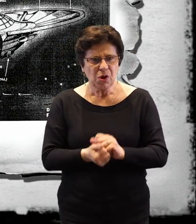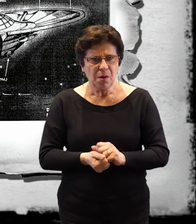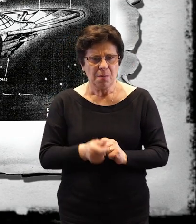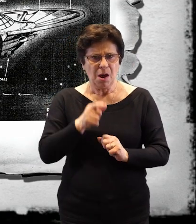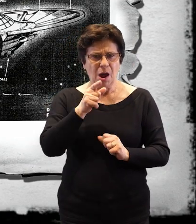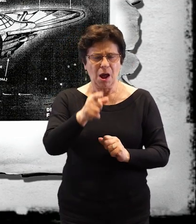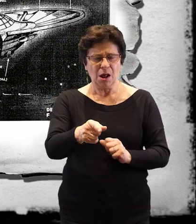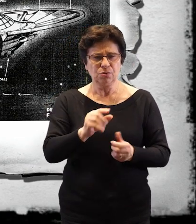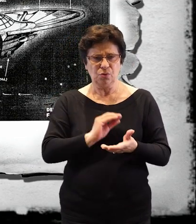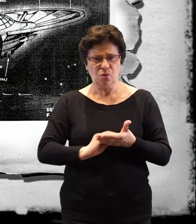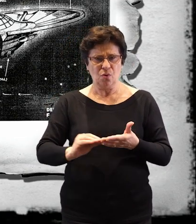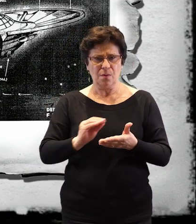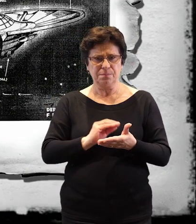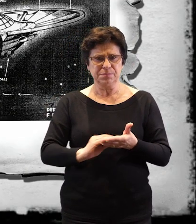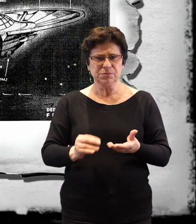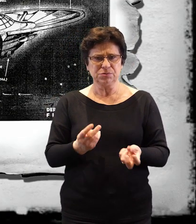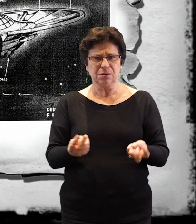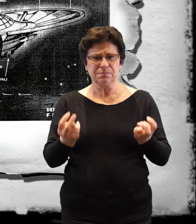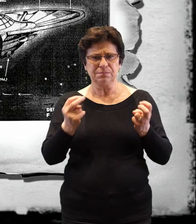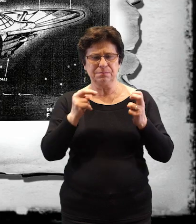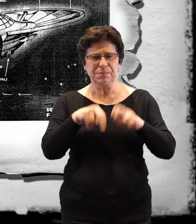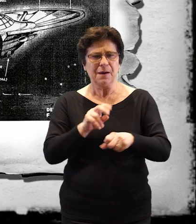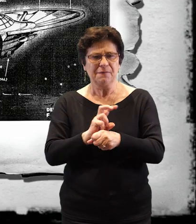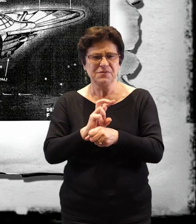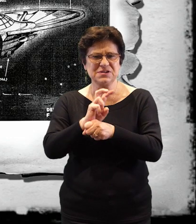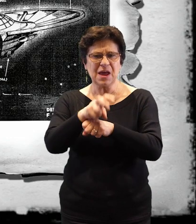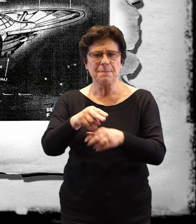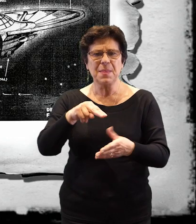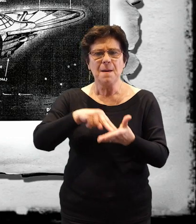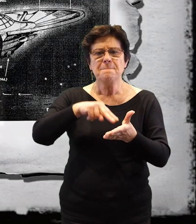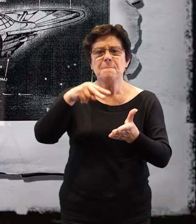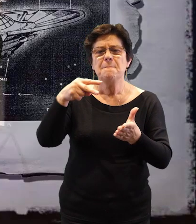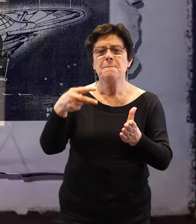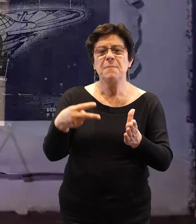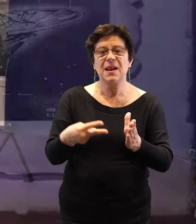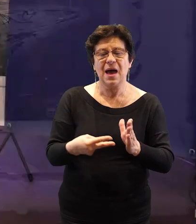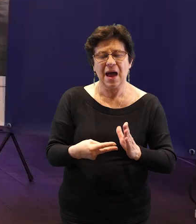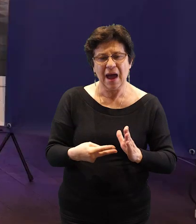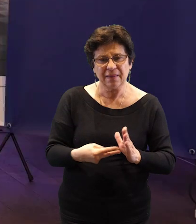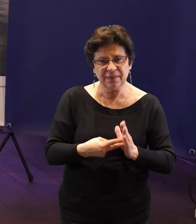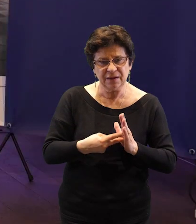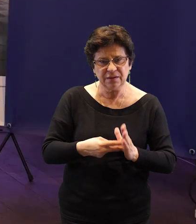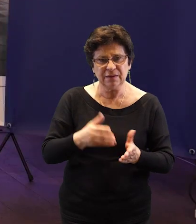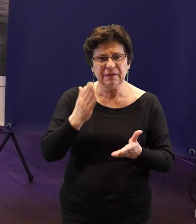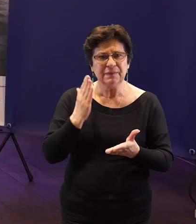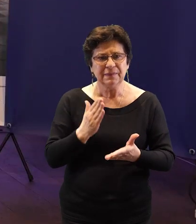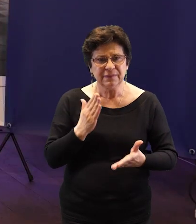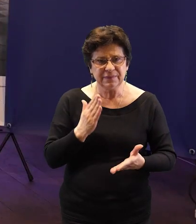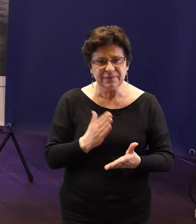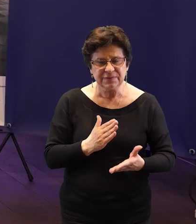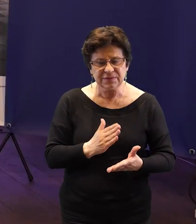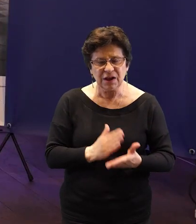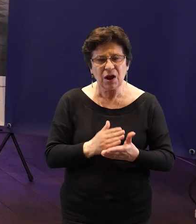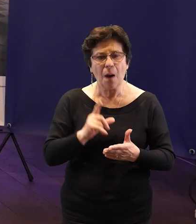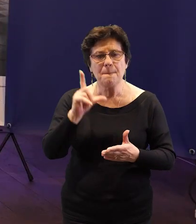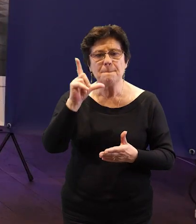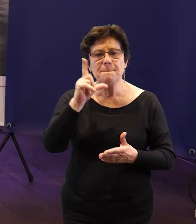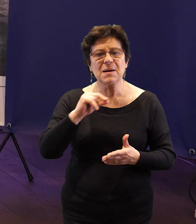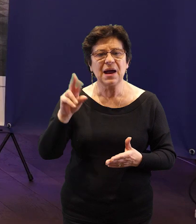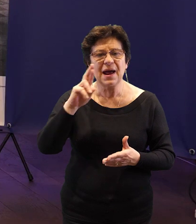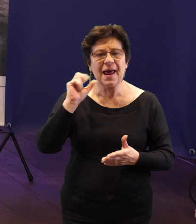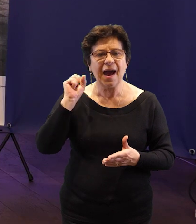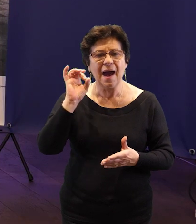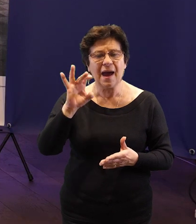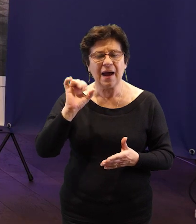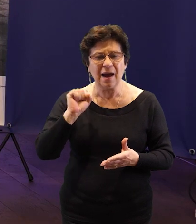tylko w 1943 roku stworzył jakieś wstępne plany, będąc oblatywaczem w Pradze,